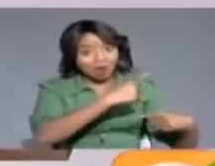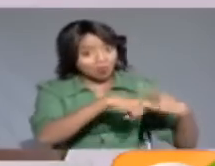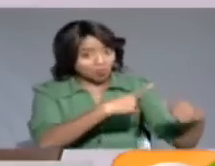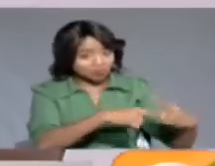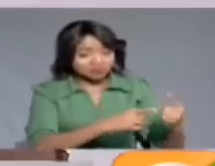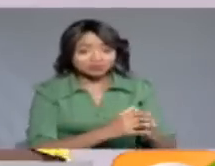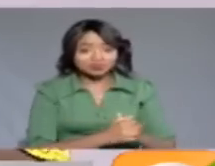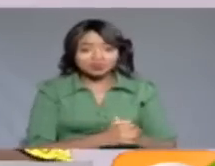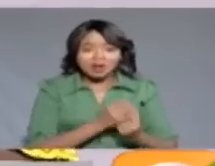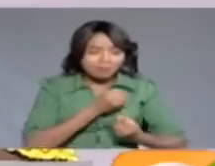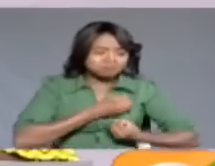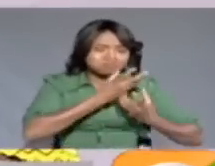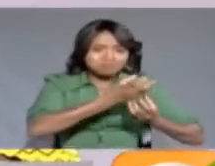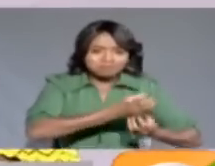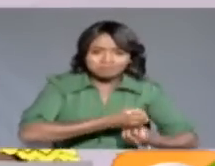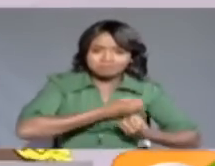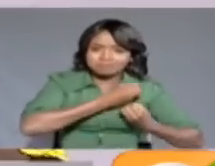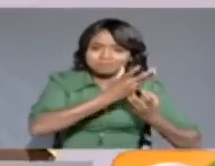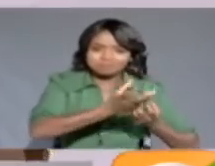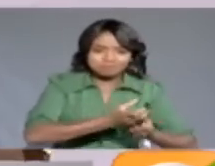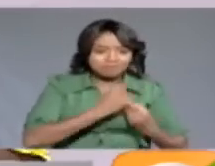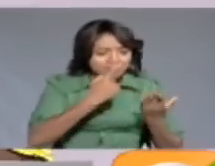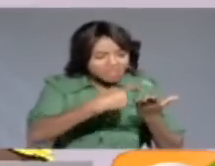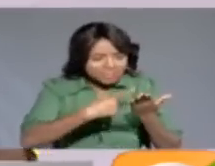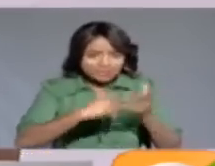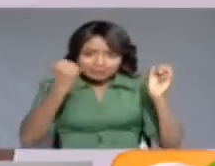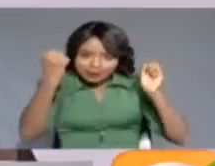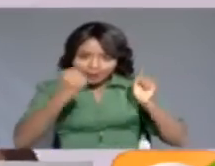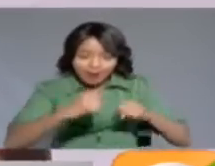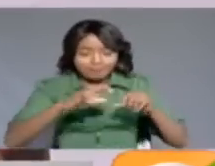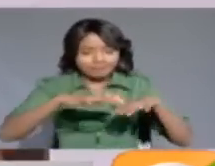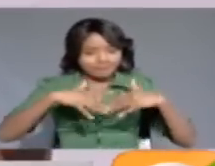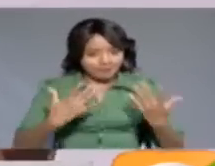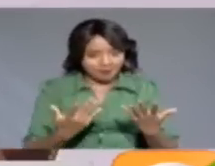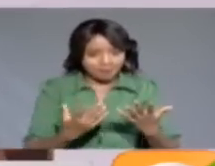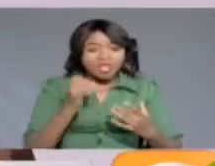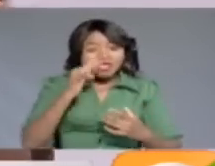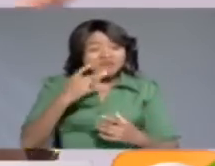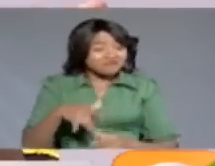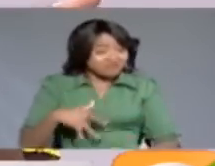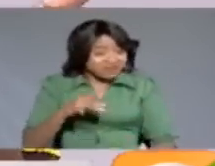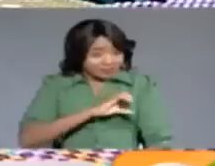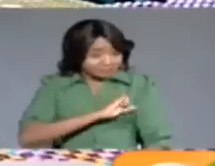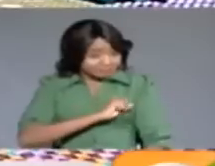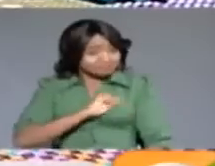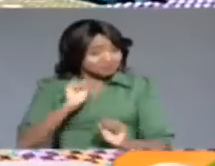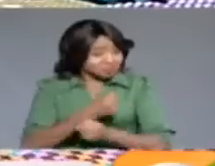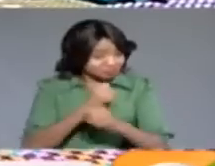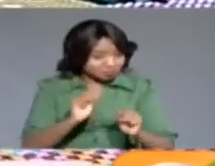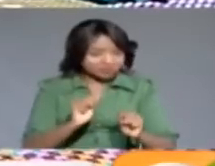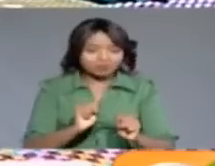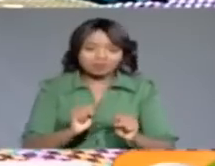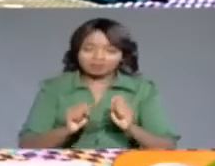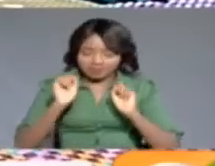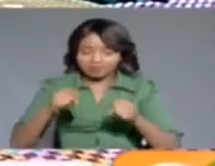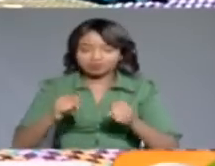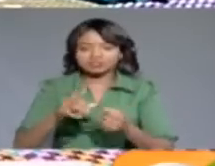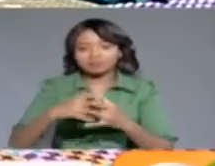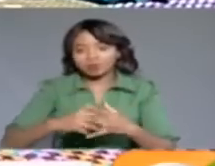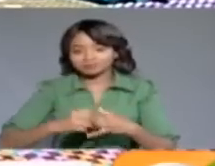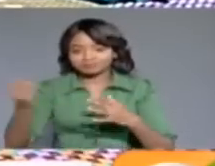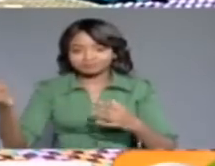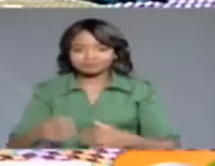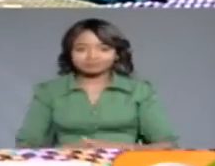Yaani itabidi tu mjadiliane kiasi gani ambacho utaishi nayo na kama huwezi kuishi nayo basi utaondoka. Lakini mwanamume